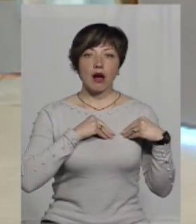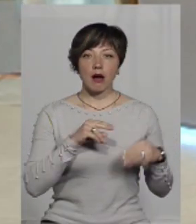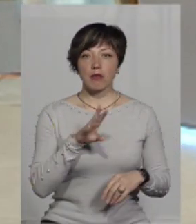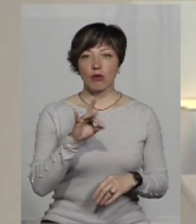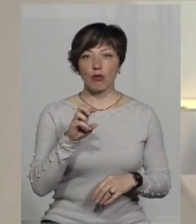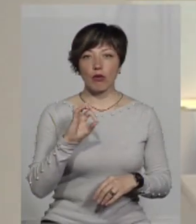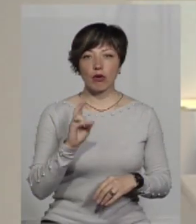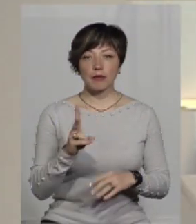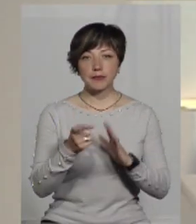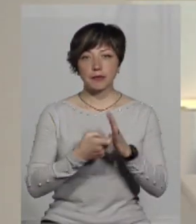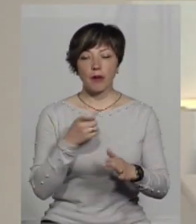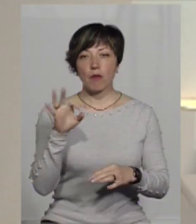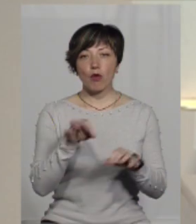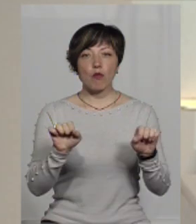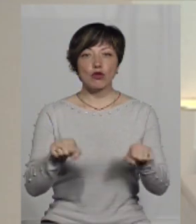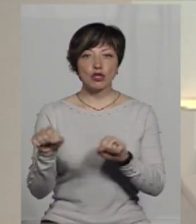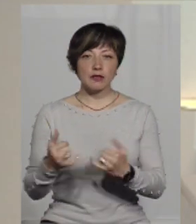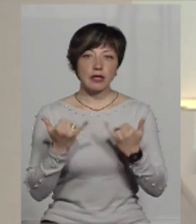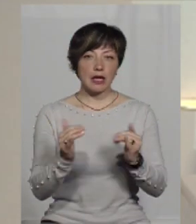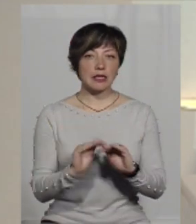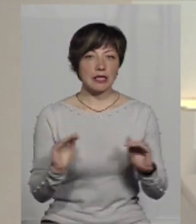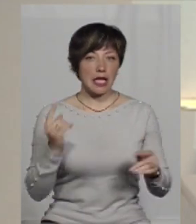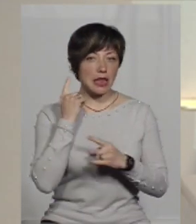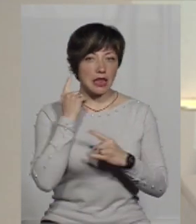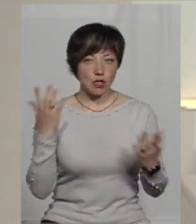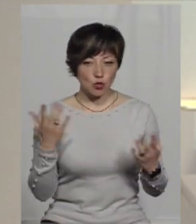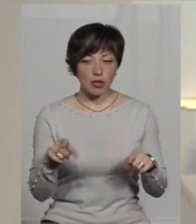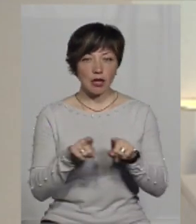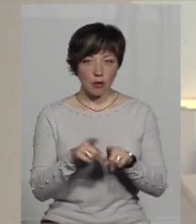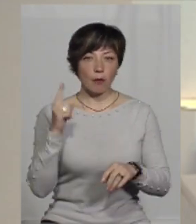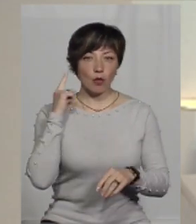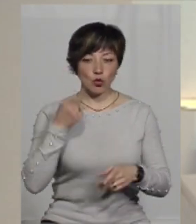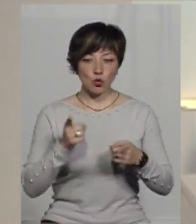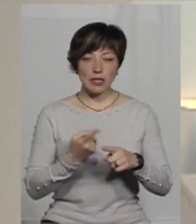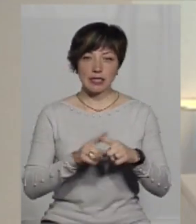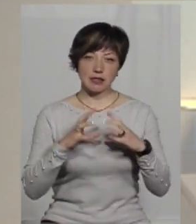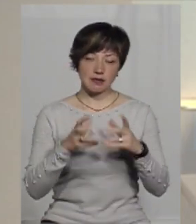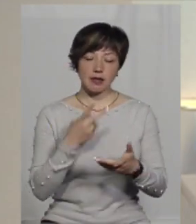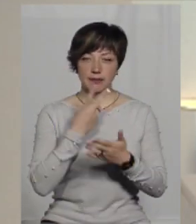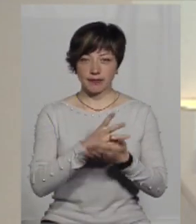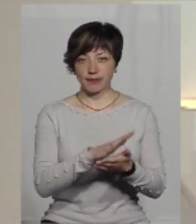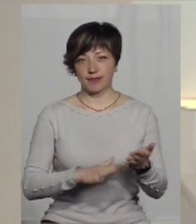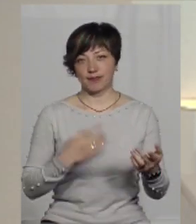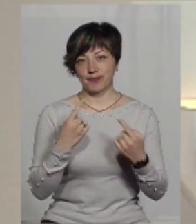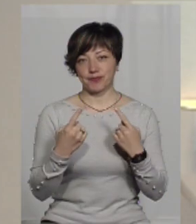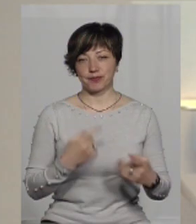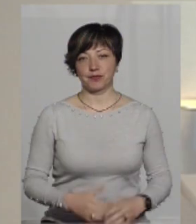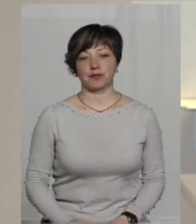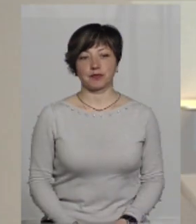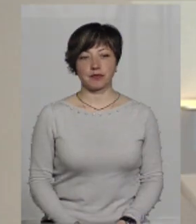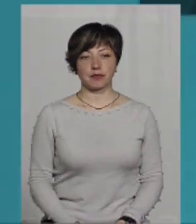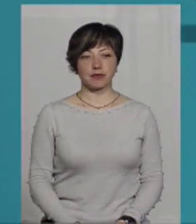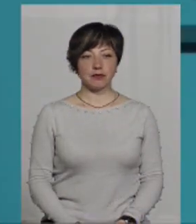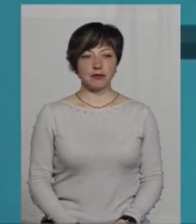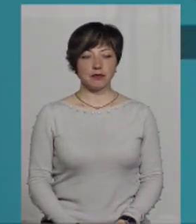Поробок довідувалась про можливості для дітей, не чуючих, таки почути цей світ. Подивимось сюжет і продовжимо з вами розмову.